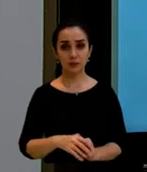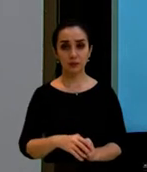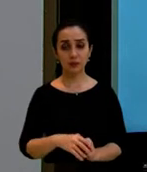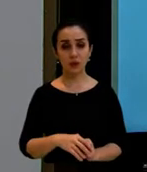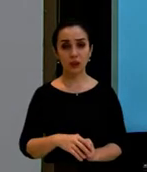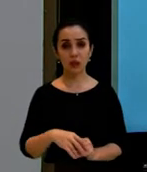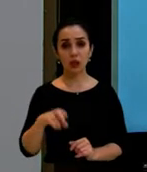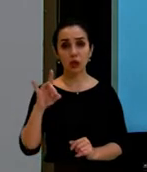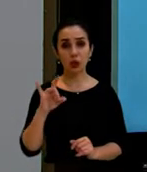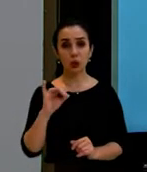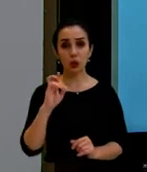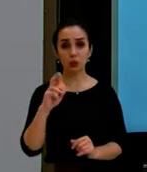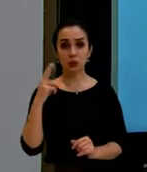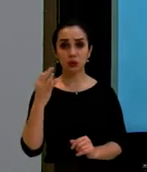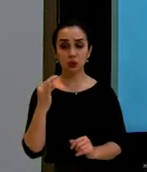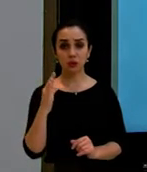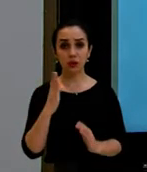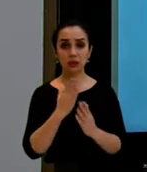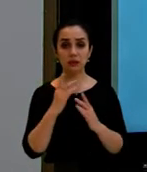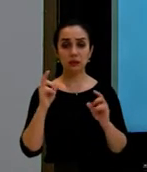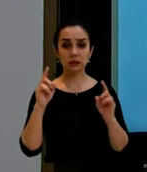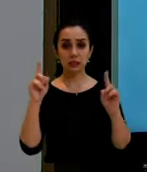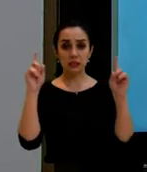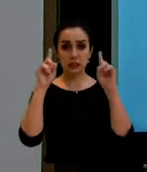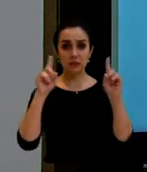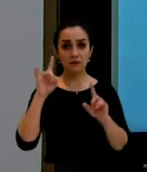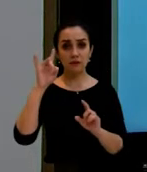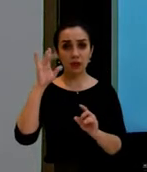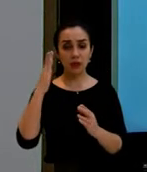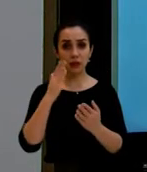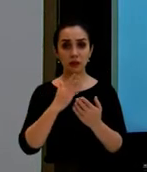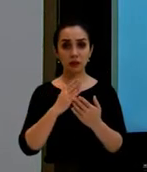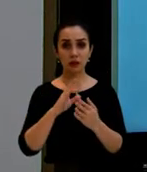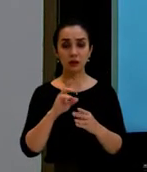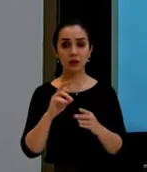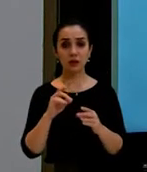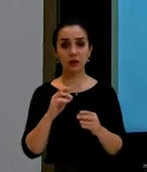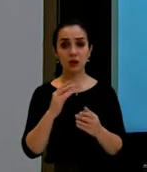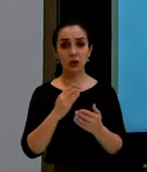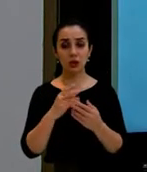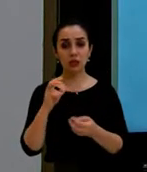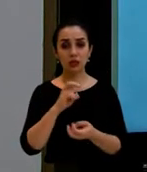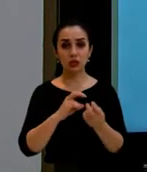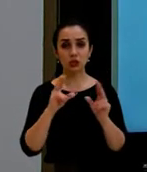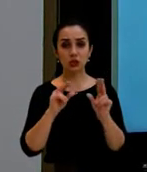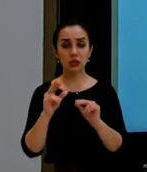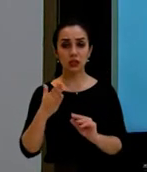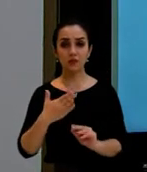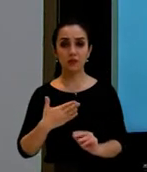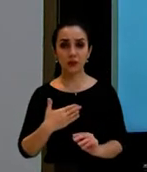Николай Михайлович Рубцов. «Звезда полей во мгле заледенелой. И счастлив